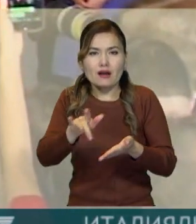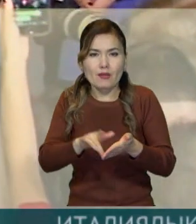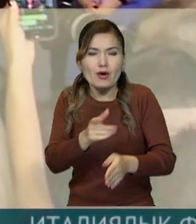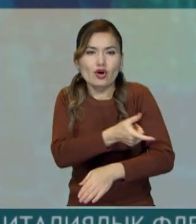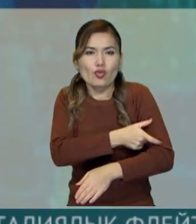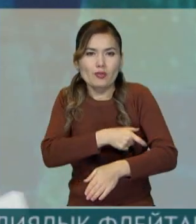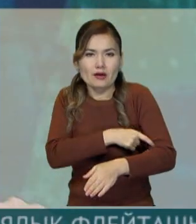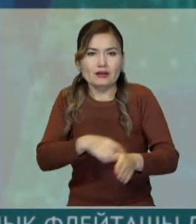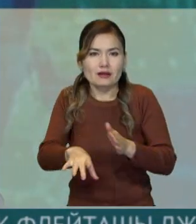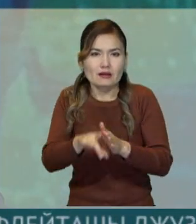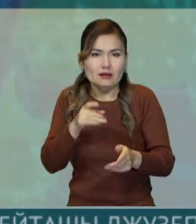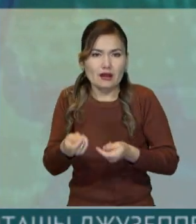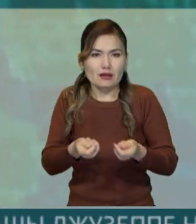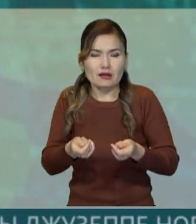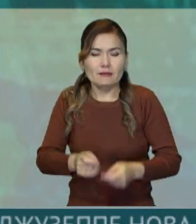таңдады.